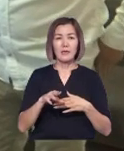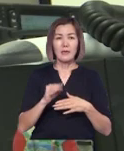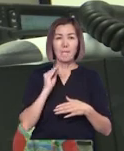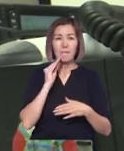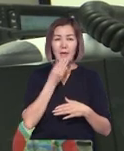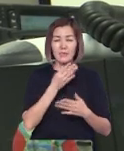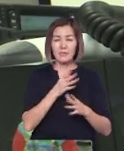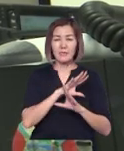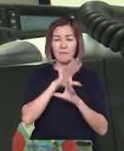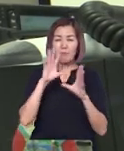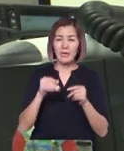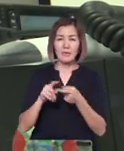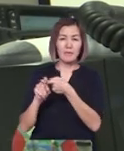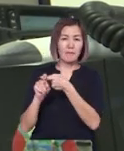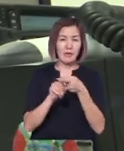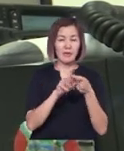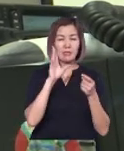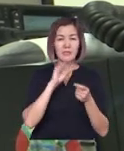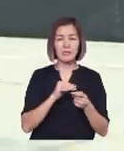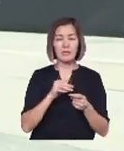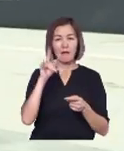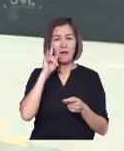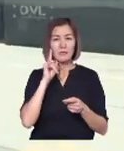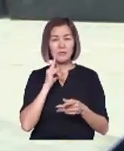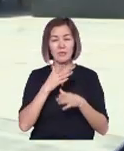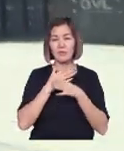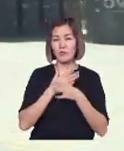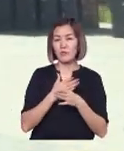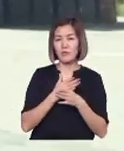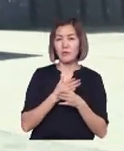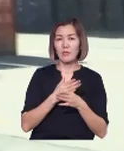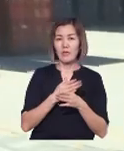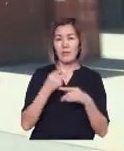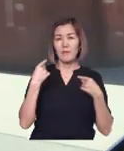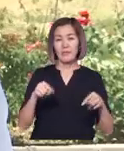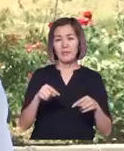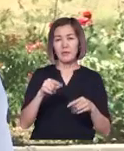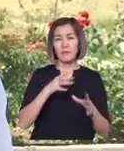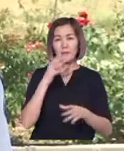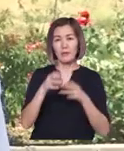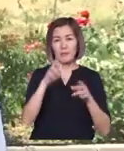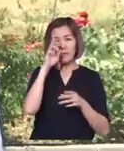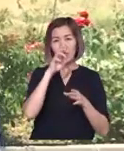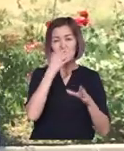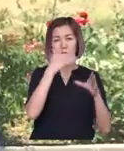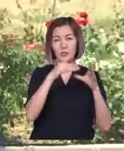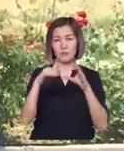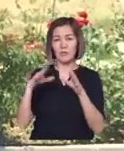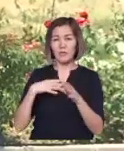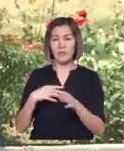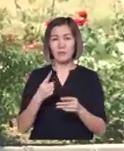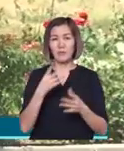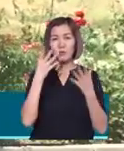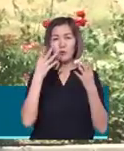логистикалық хаб. Көрші елден келетін тауарлар Қазақстан арқылы осы мемлекеттерге тасымалданады. Күніне 80